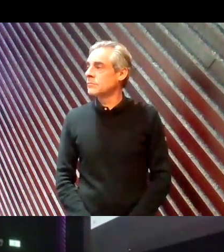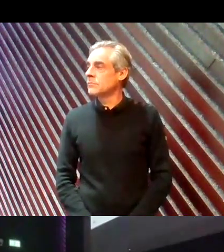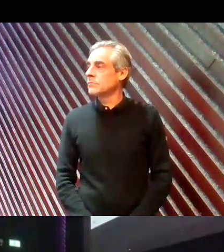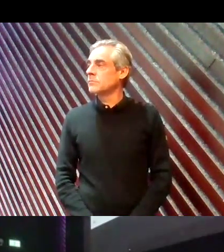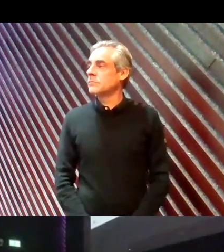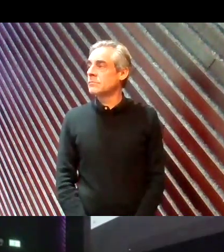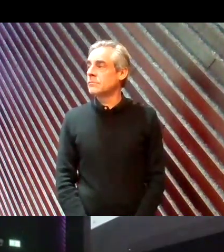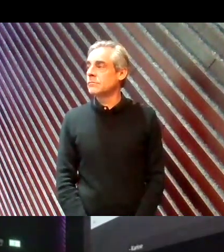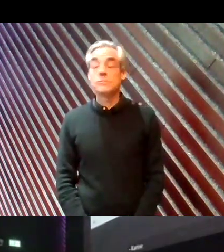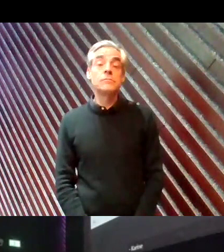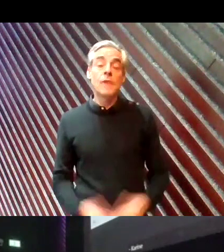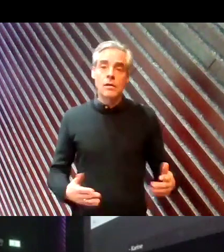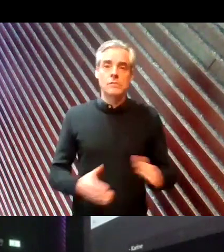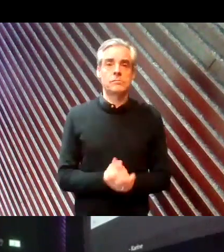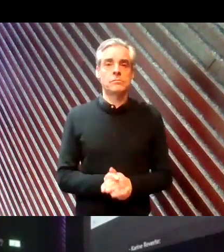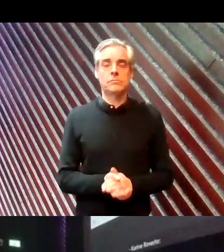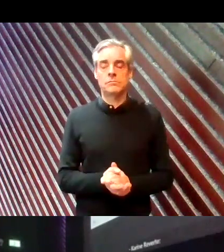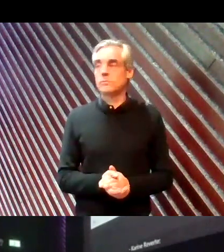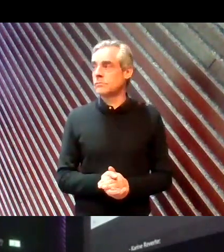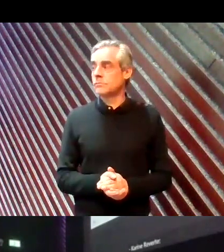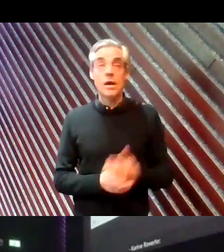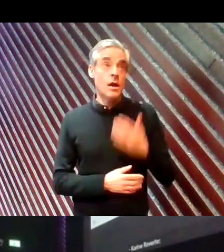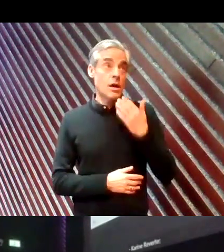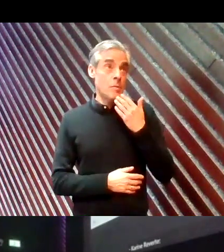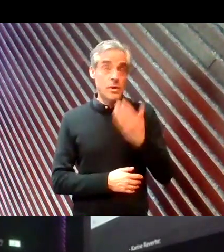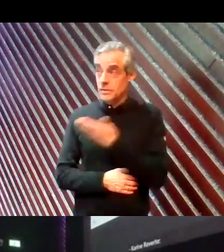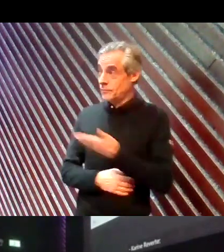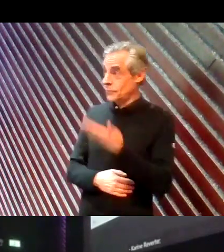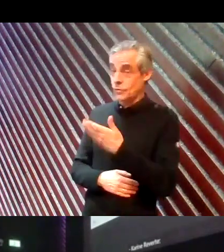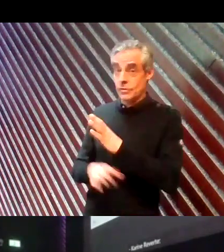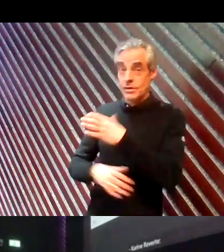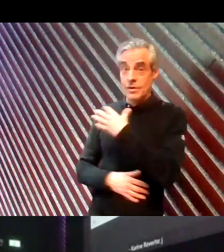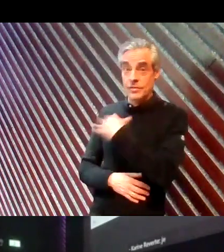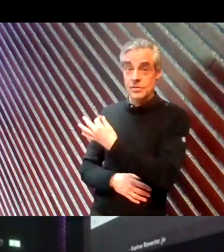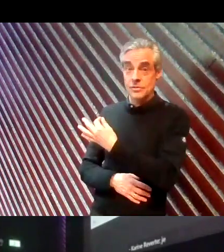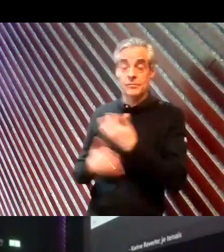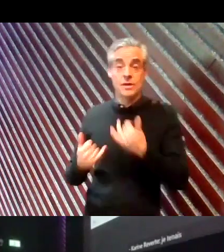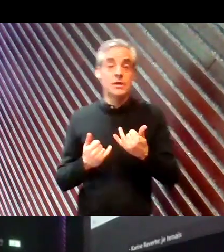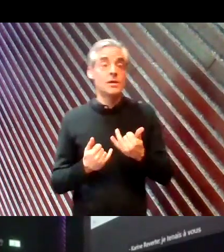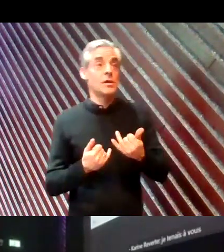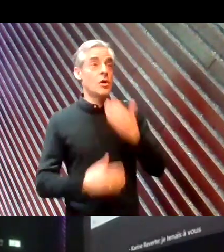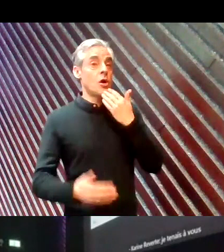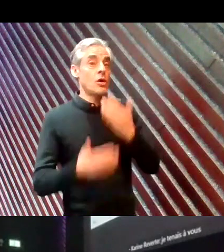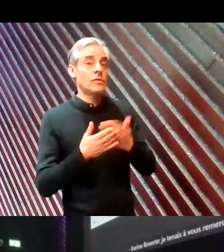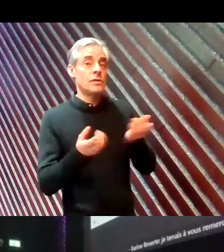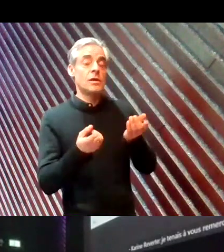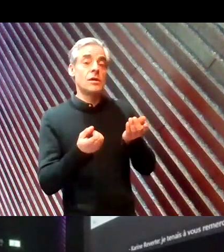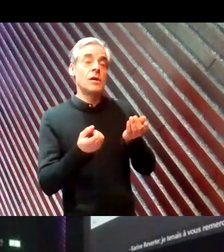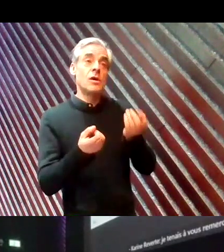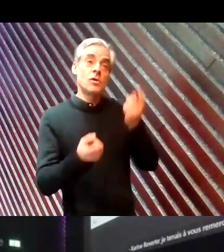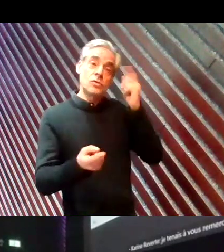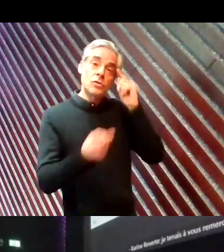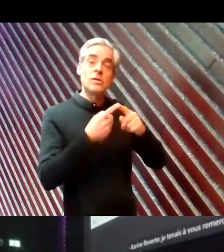Je tenais à vous remercier pour votre invitation pour ces rendez-vous de cette communauté de la grande